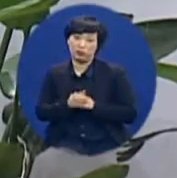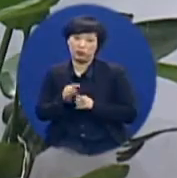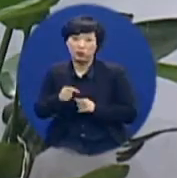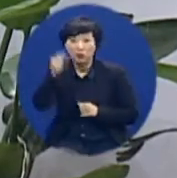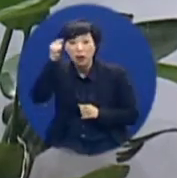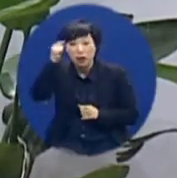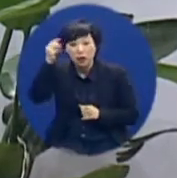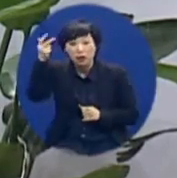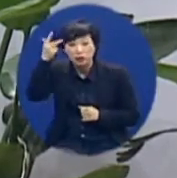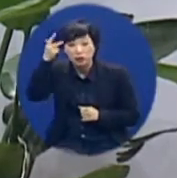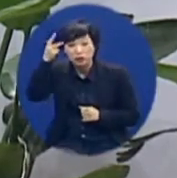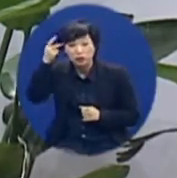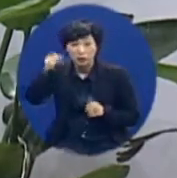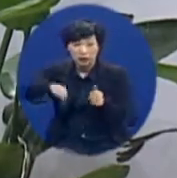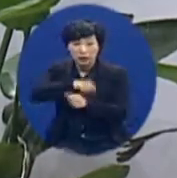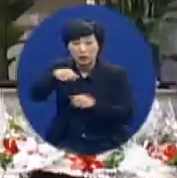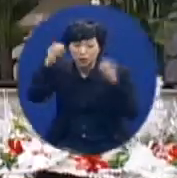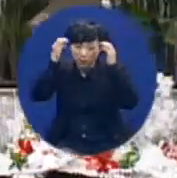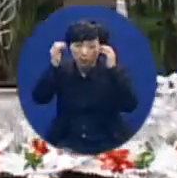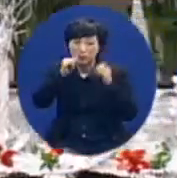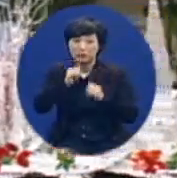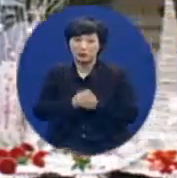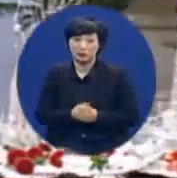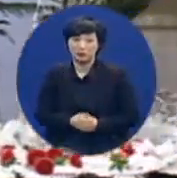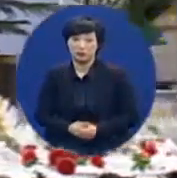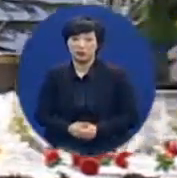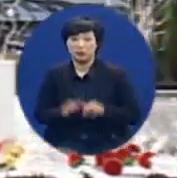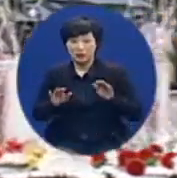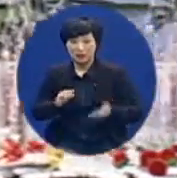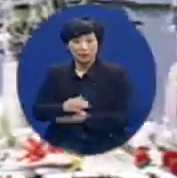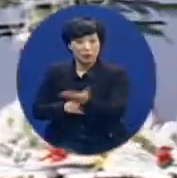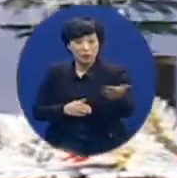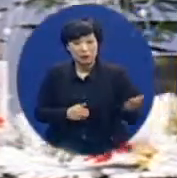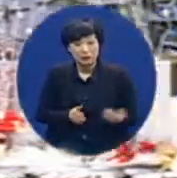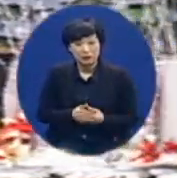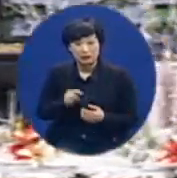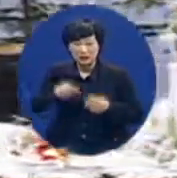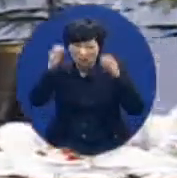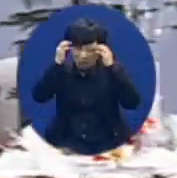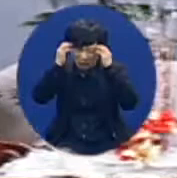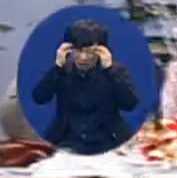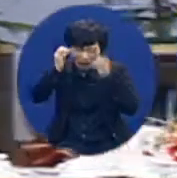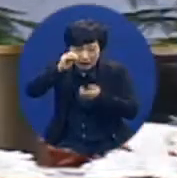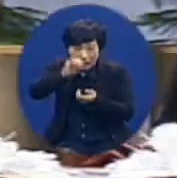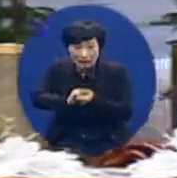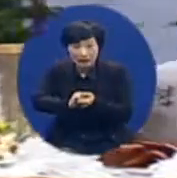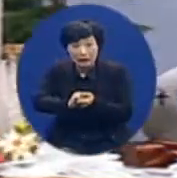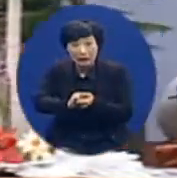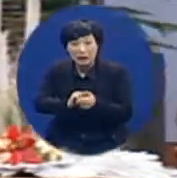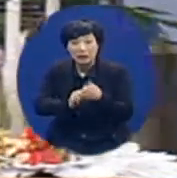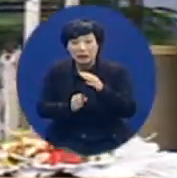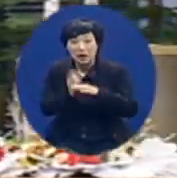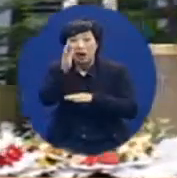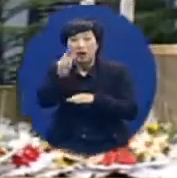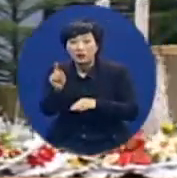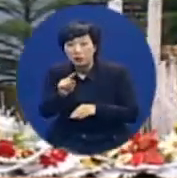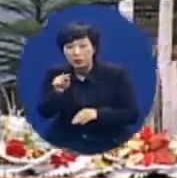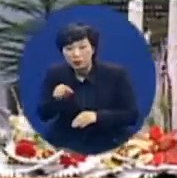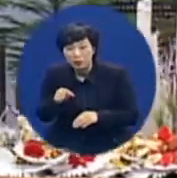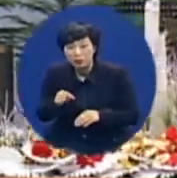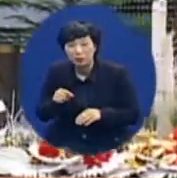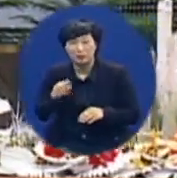고통이든 환경적 고통이다 그때는 그러니까 이런 고통의 한계를 넘어서는 고통을